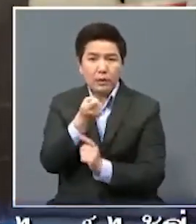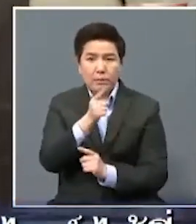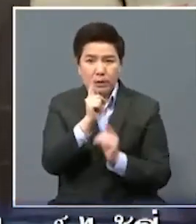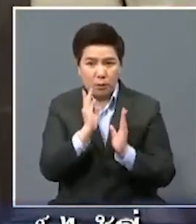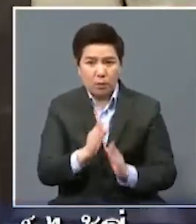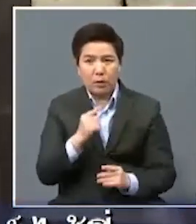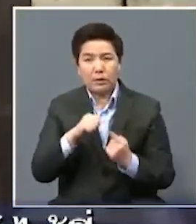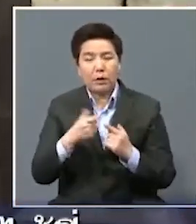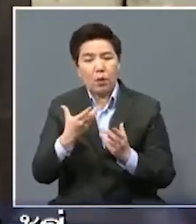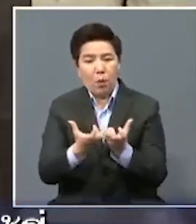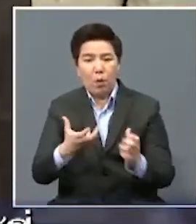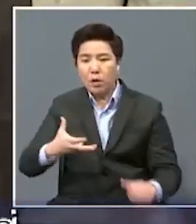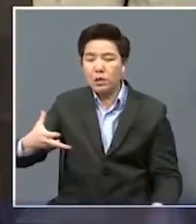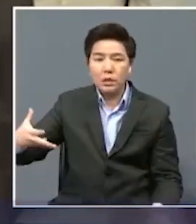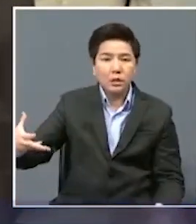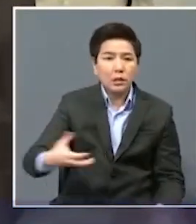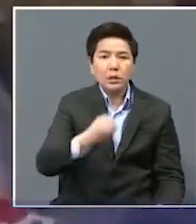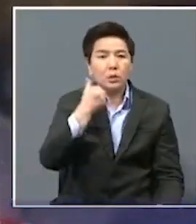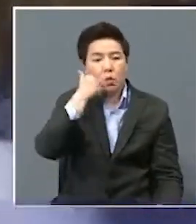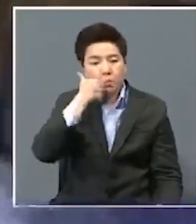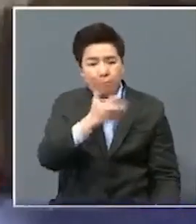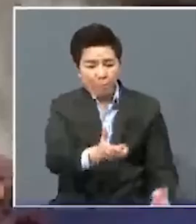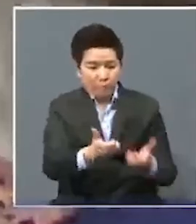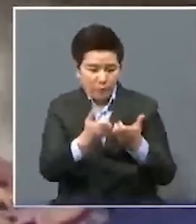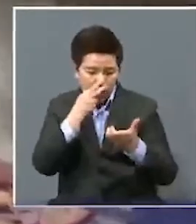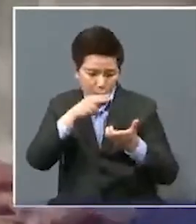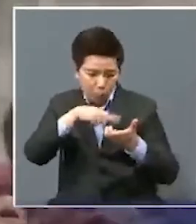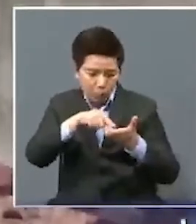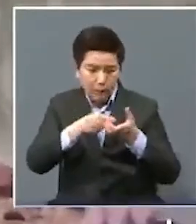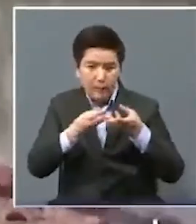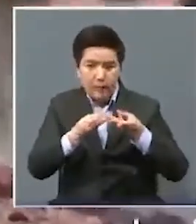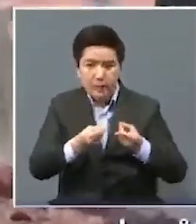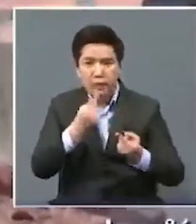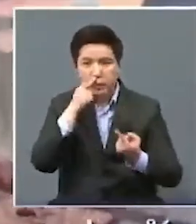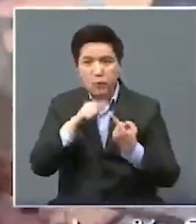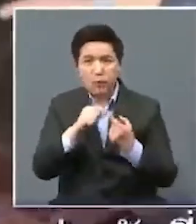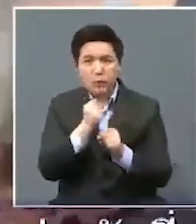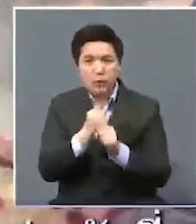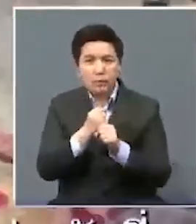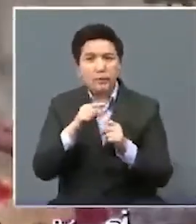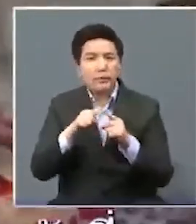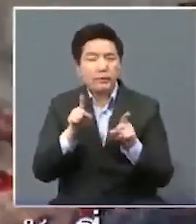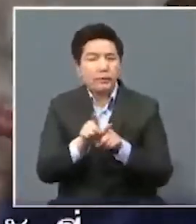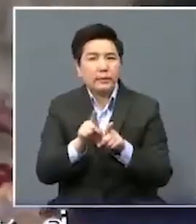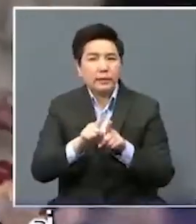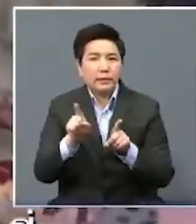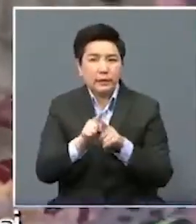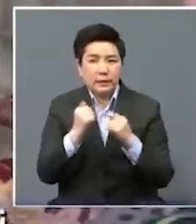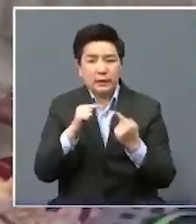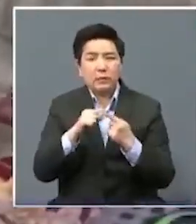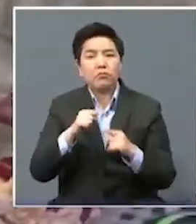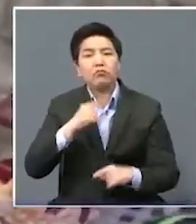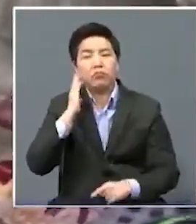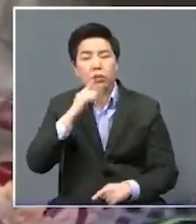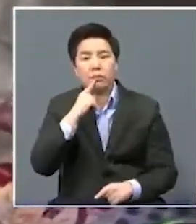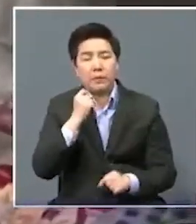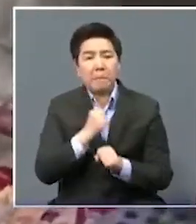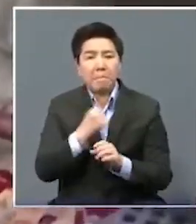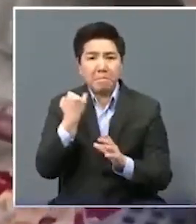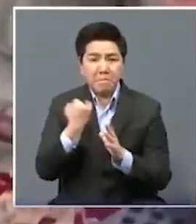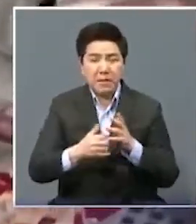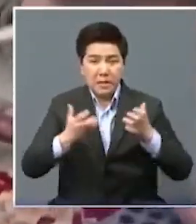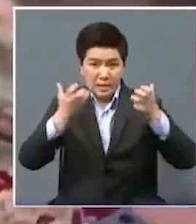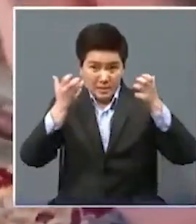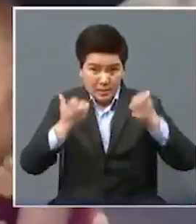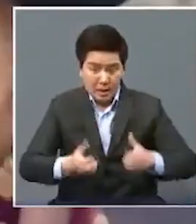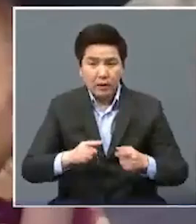มตัวผู้ต้องหาและยึดอุปกรณ์โทรศัพท์ไปเพื่อตรวจสอบโดยละเอียดพร้อมดำเนินคดีกับผู้ต้องหาค่ะผู้ต้องหารายนี้นี่โดนข้อหาหนักเล